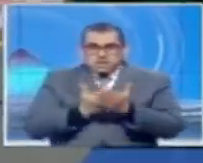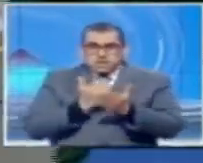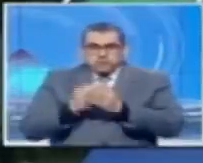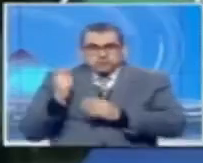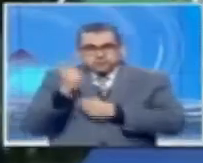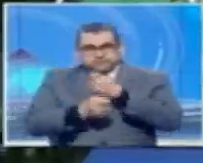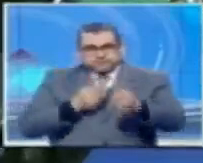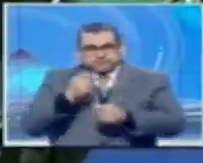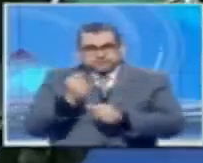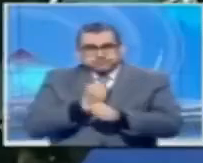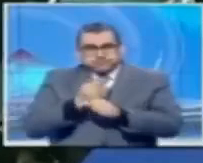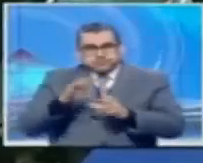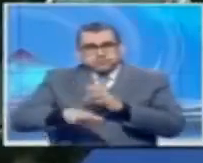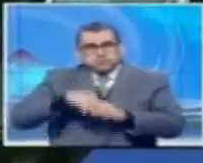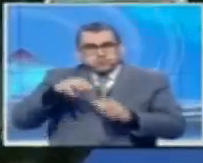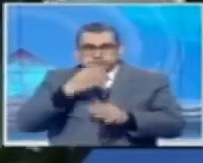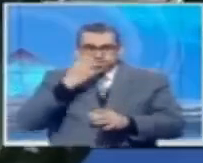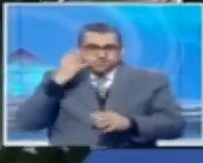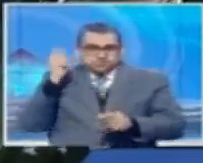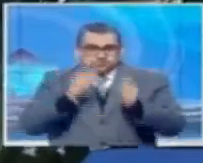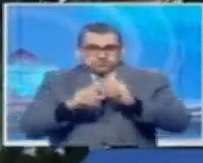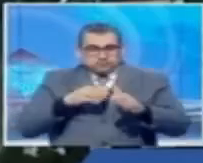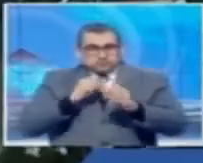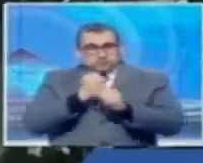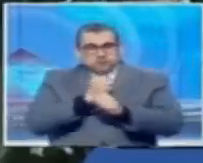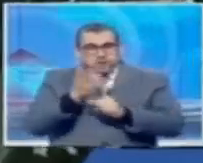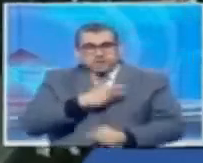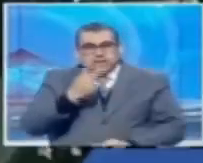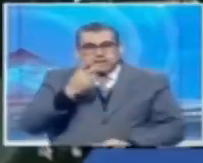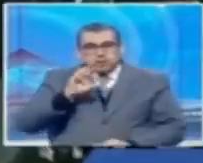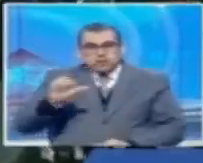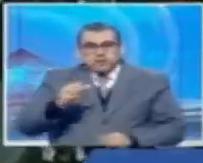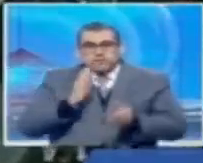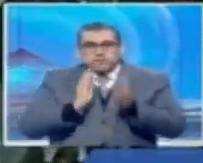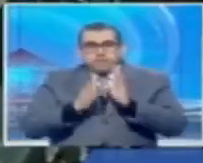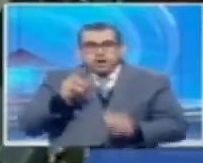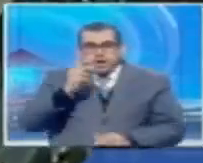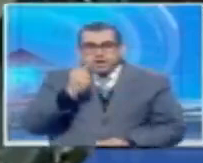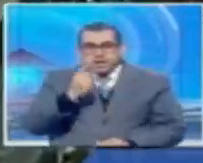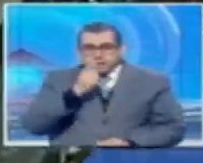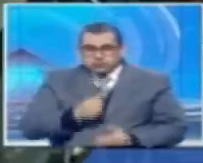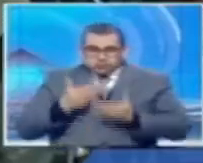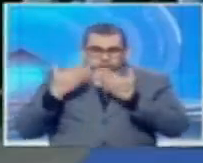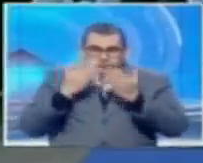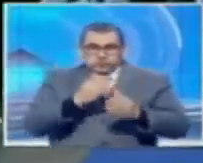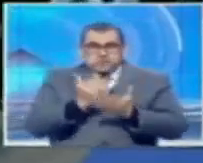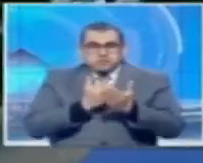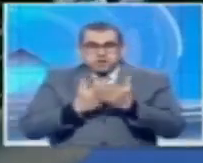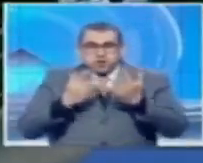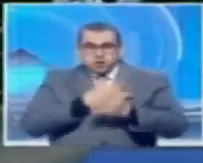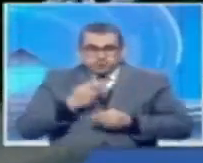موجودة في الصعيد والمشروعات اللي في الصعيد اللي تتجاوز حوالي 92 مليار جنيه كاستثمارات حكومية في الصعيد. فبالتالي